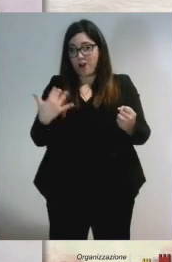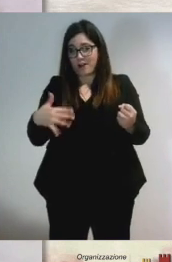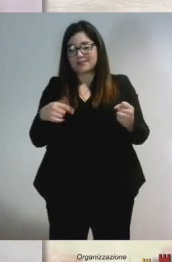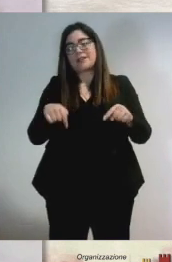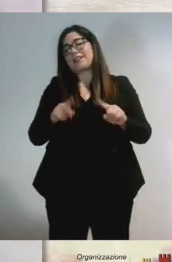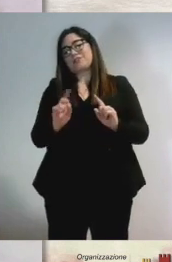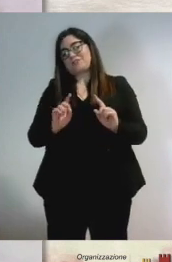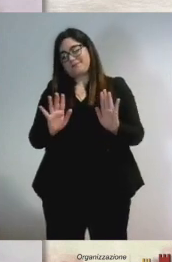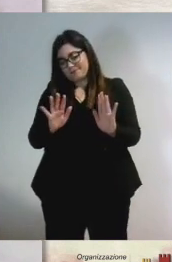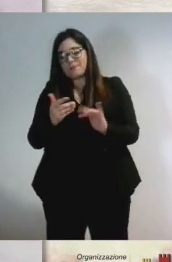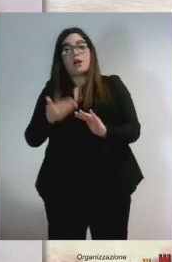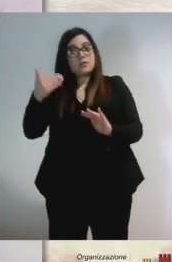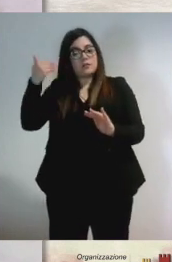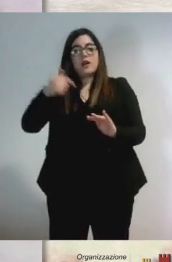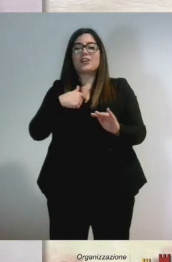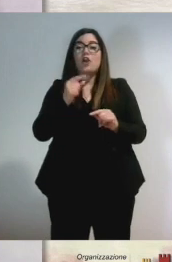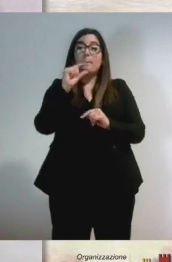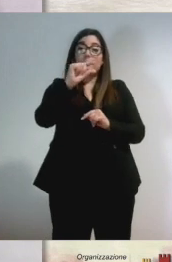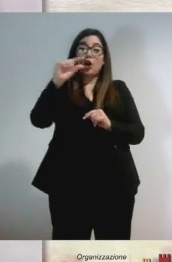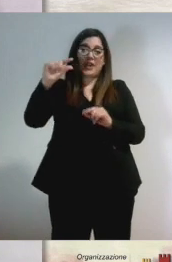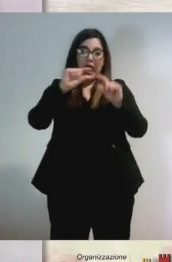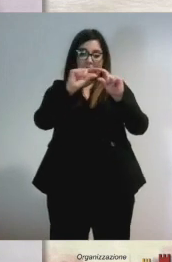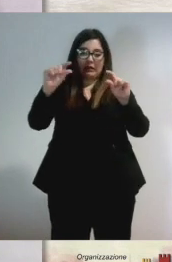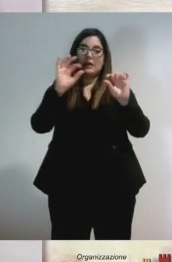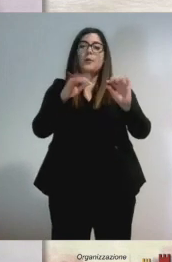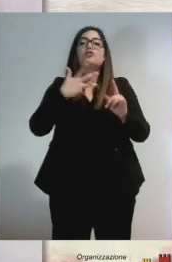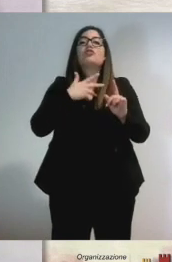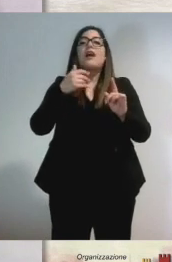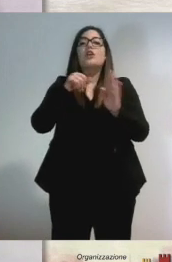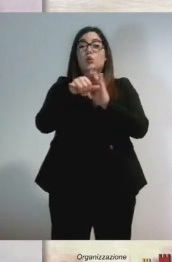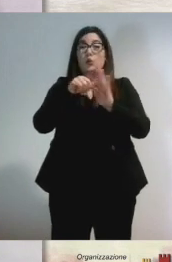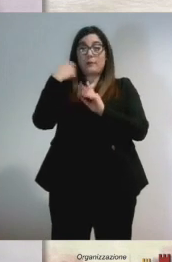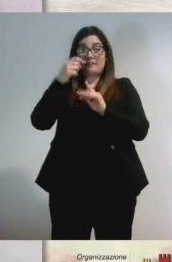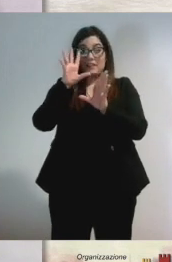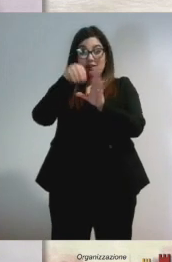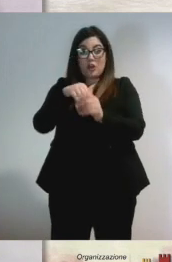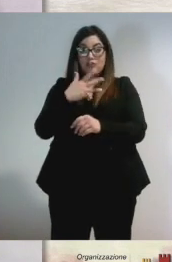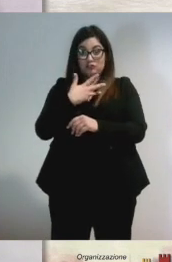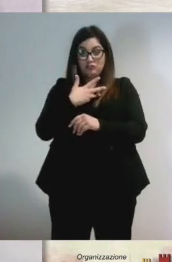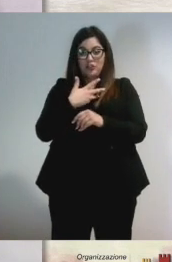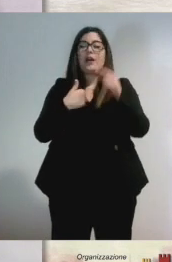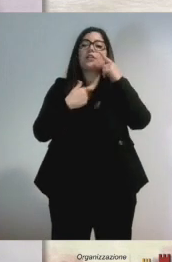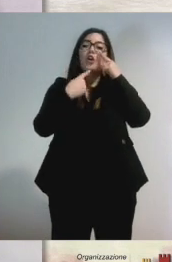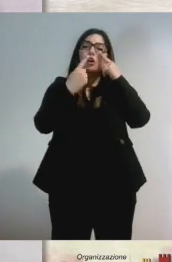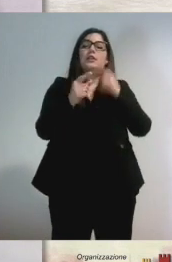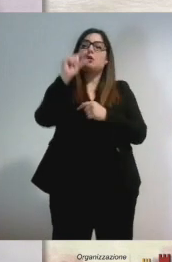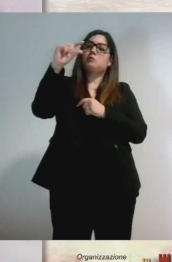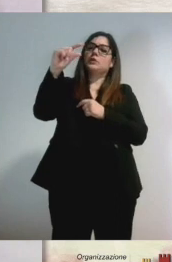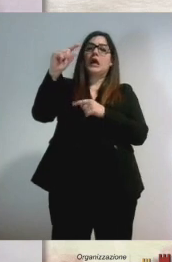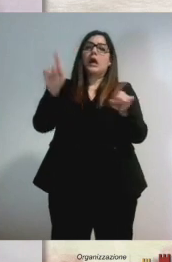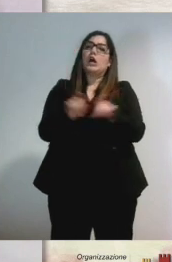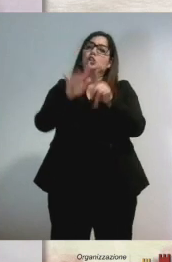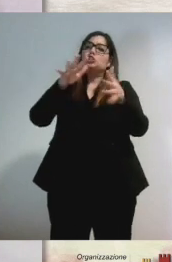presi quei proiettili e C'è ancora un video su YouTube che gira e alla fine ho detto questi somigliano a delle